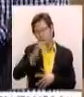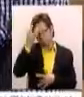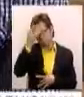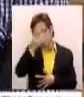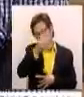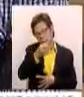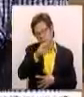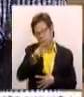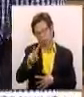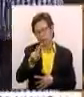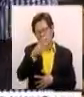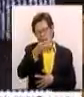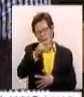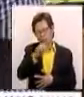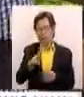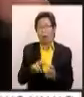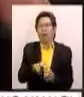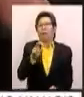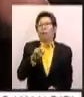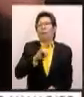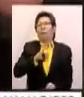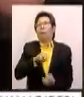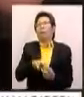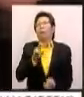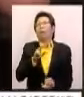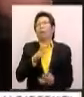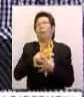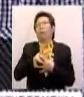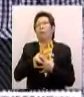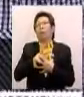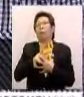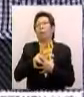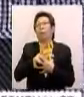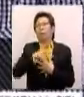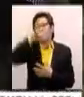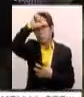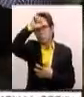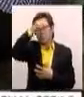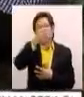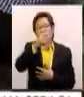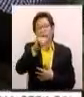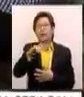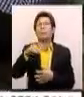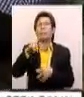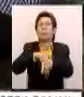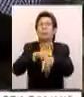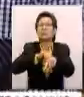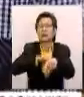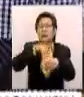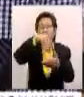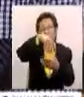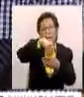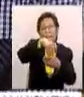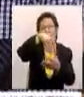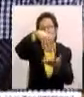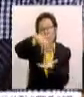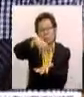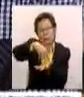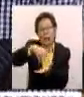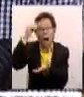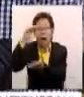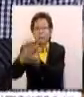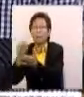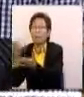macam betul lah terkejut. Akak terkejut. Ya, akak dapat tahu benda ni akak dalam penjara lah. Suami yang baru ni kami